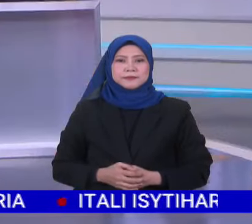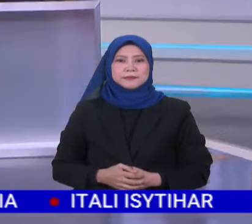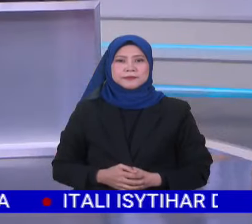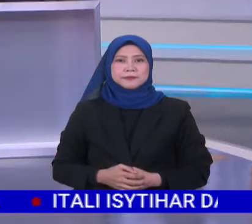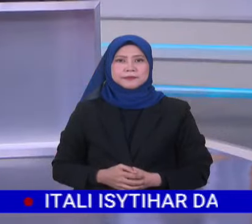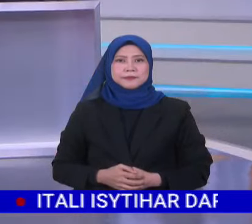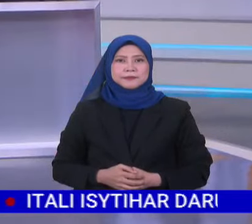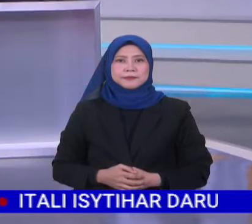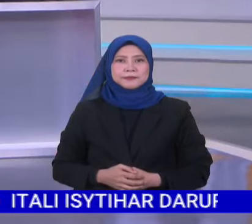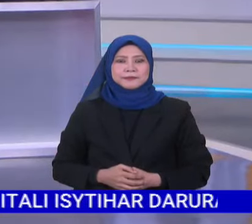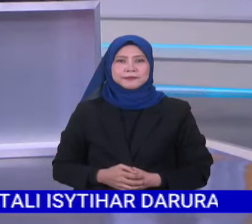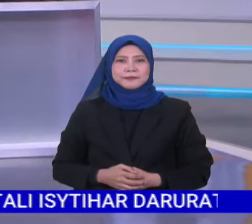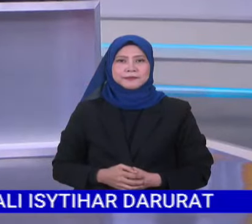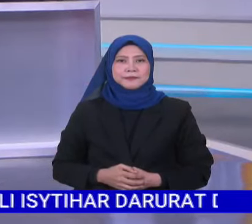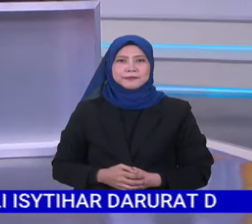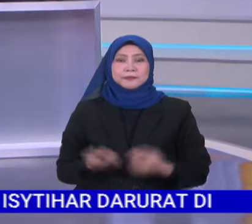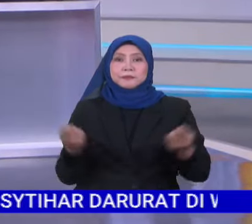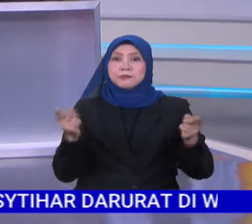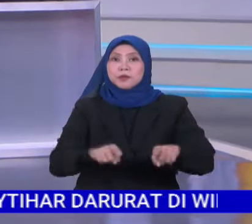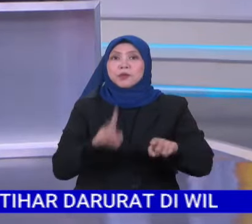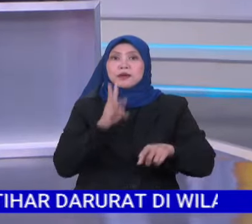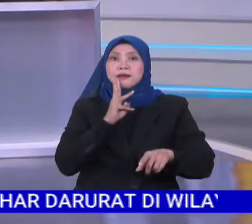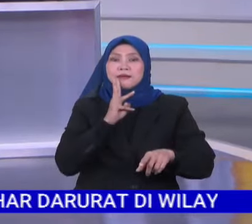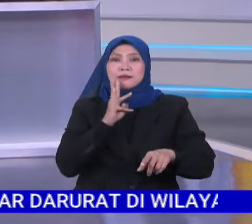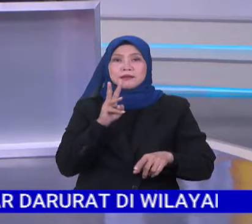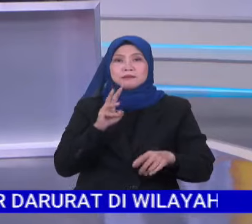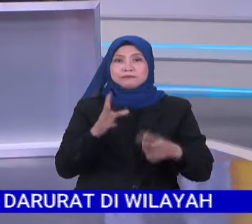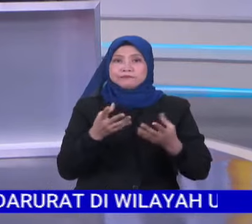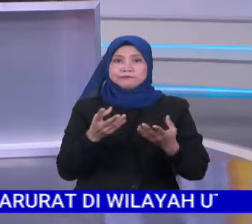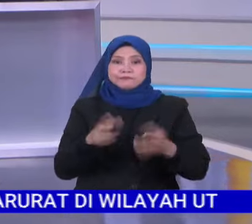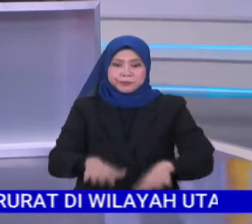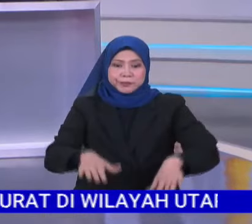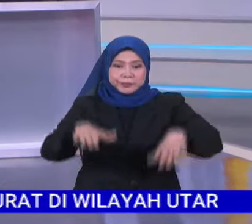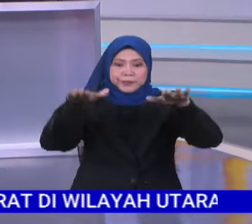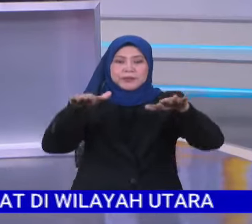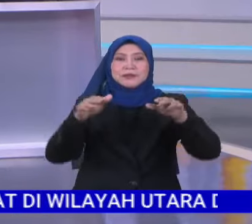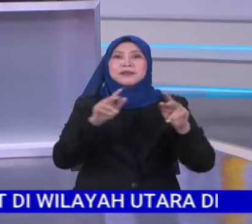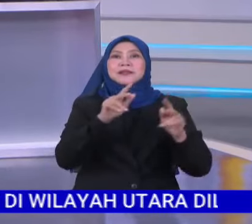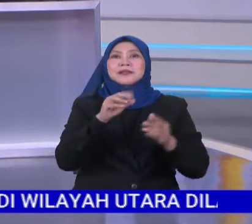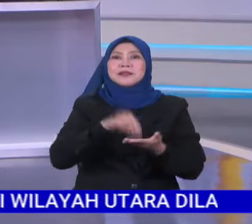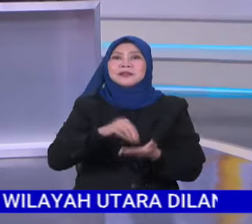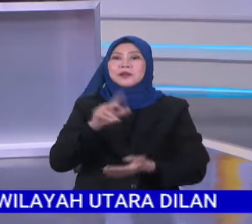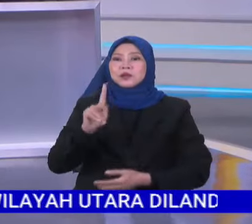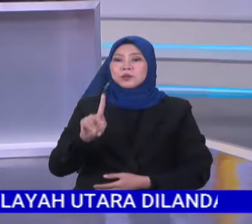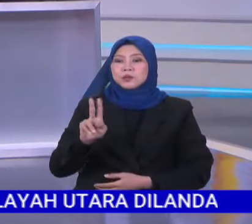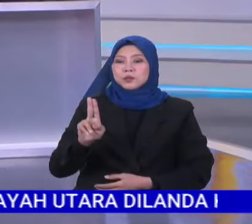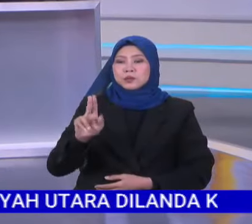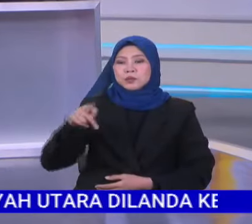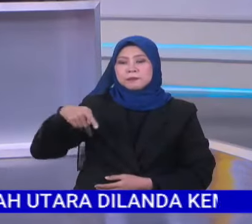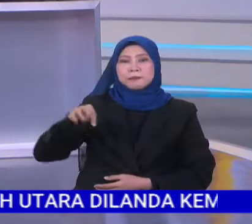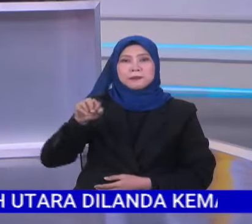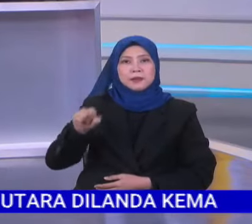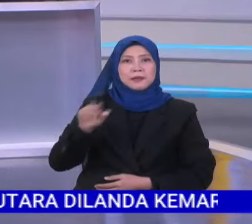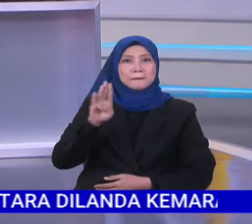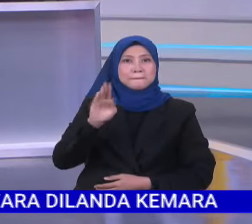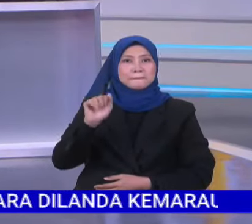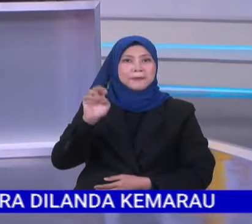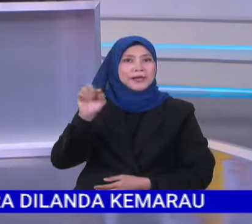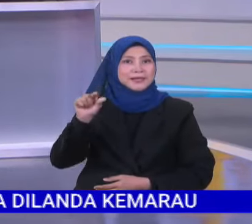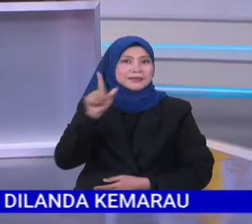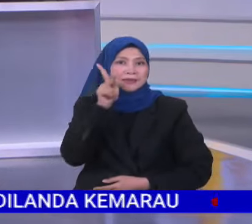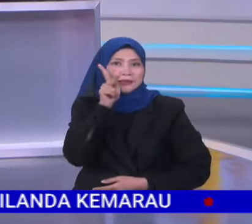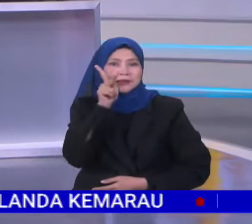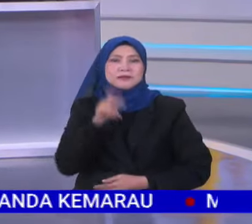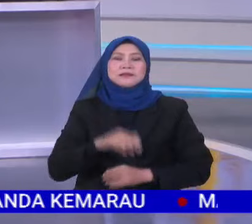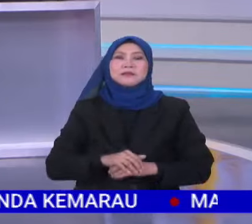Hai susulan fage dibanjiri lumpur yang melanda beberapa buah kampung di Kupang baling itu menemui Datuk Sri smalsa